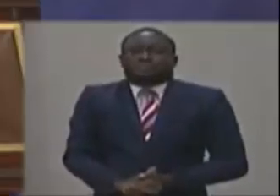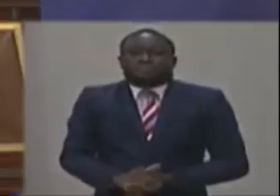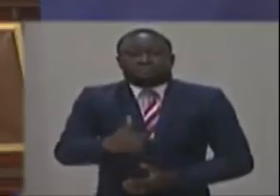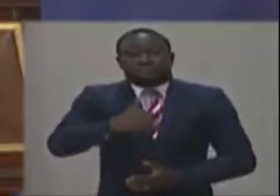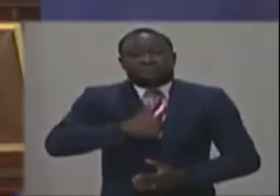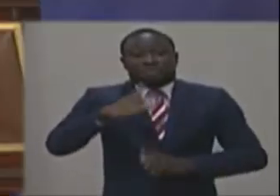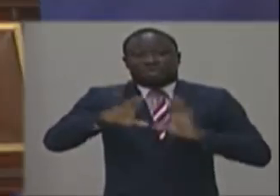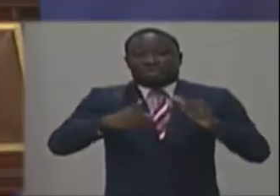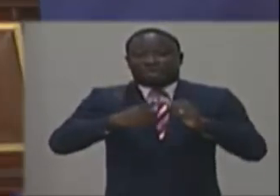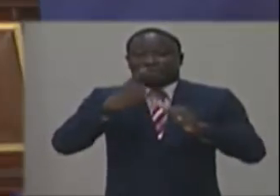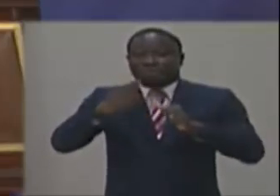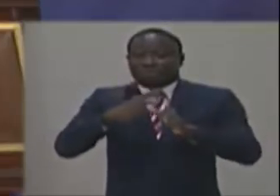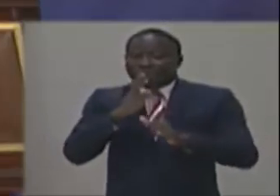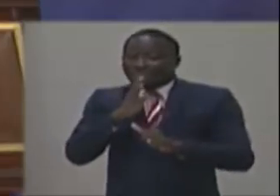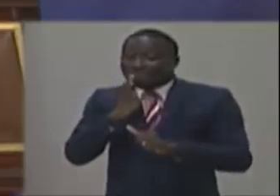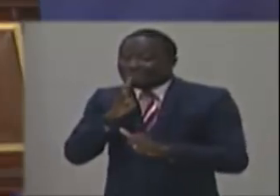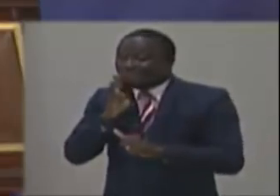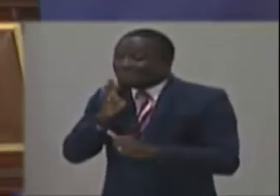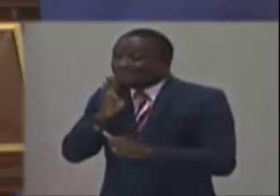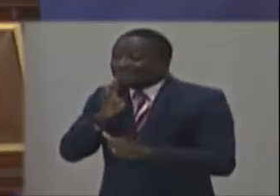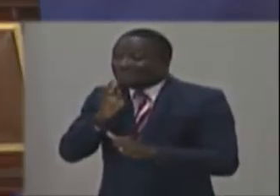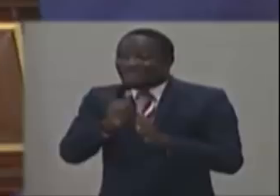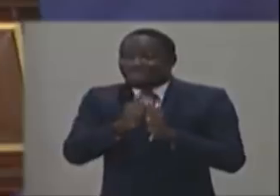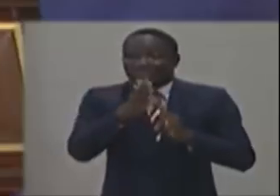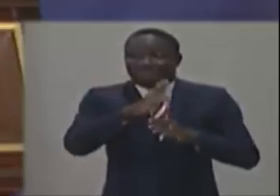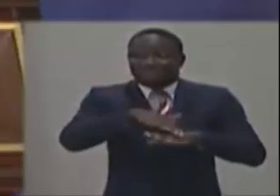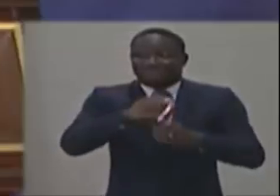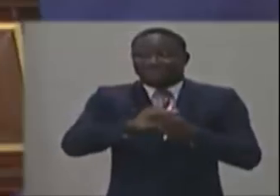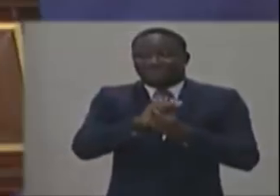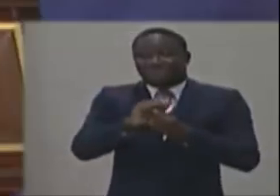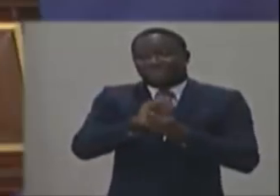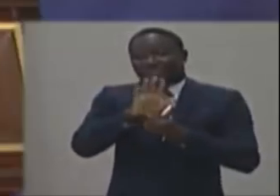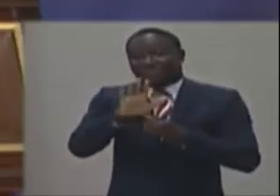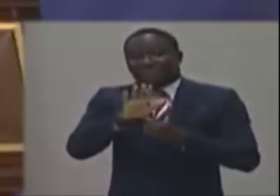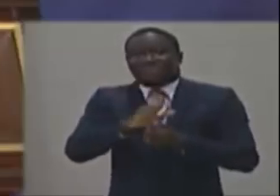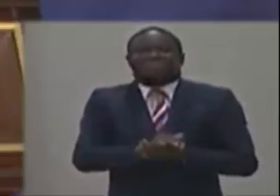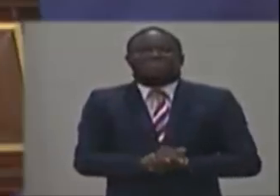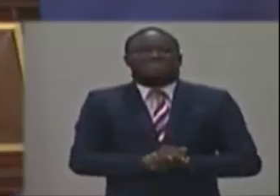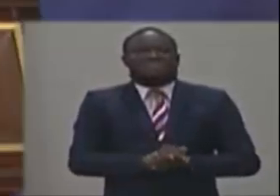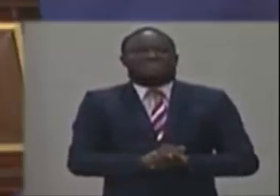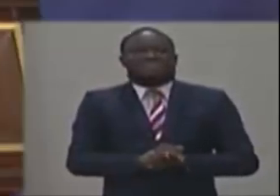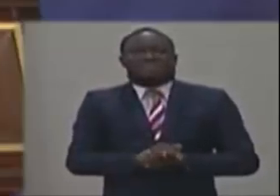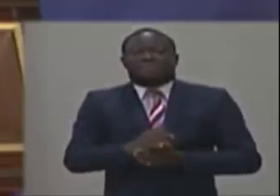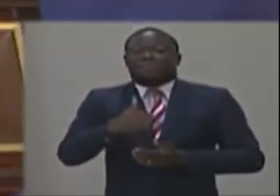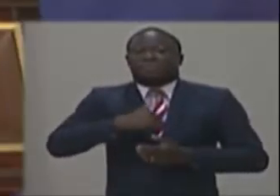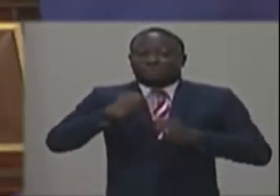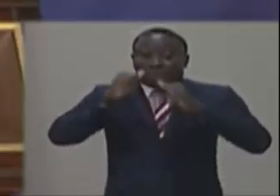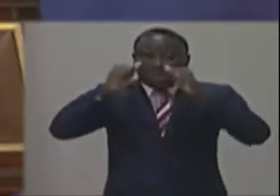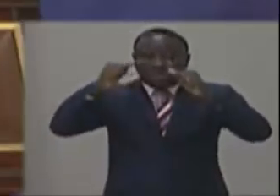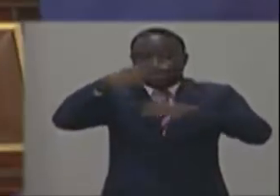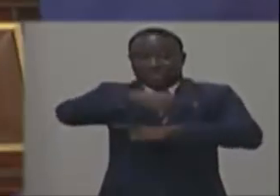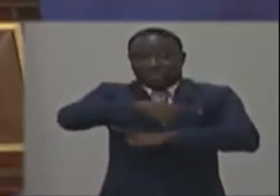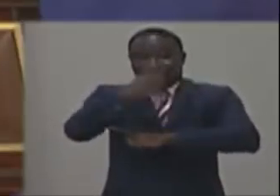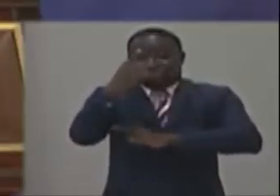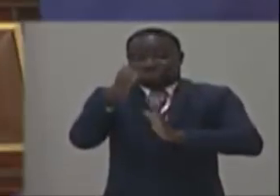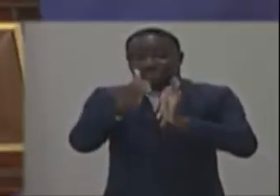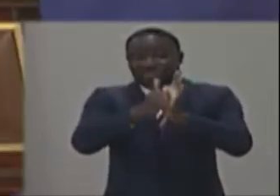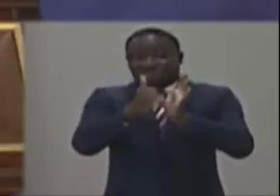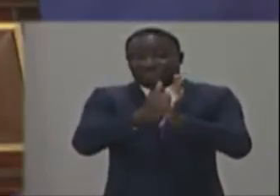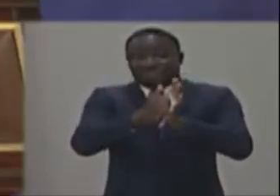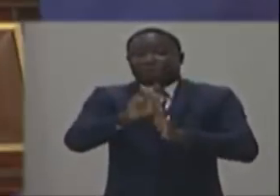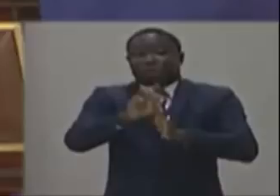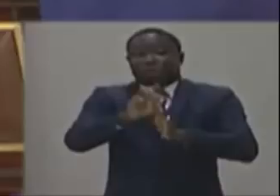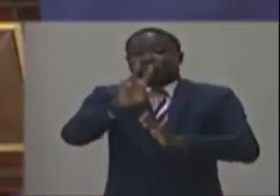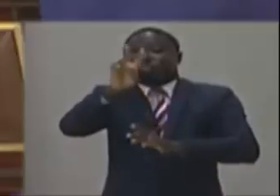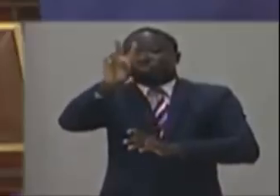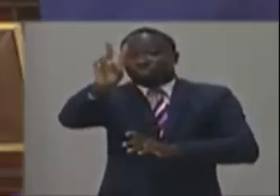2020. Mwen te fait premier ti parler avec nous sous coronavirus là. Mwen te annoncé nous jour ça